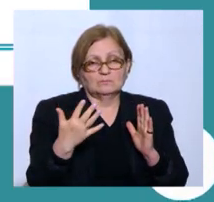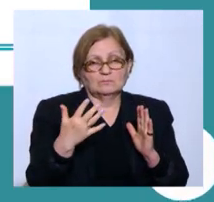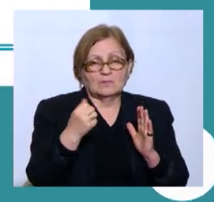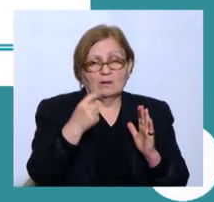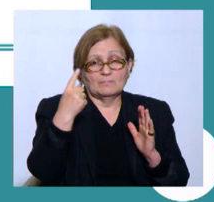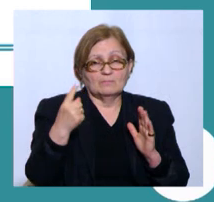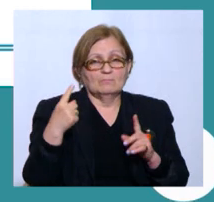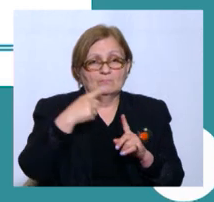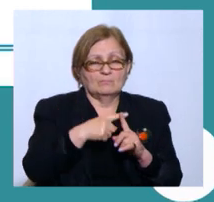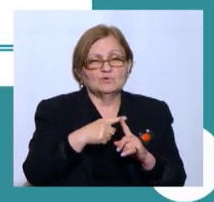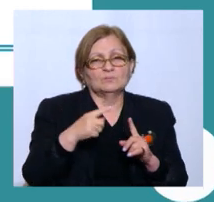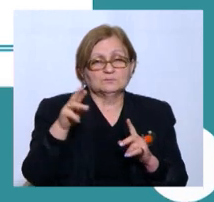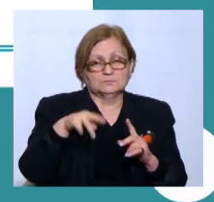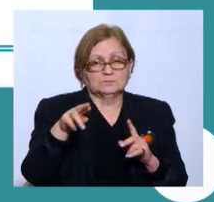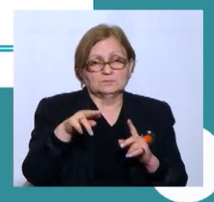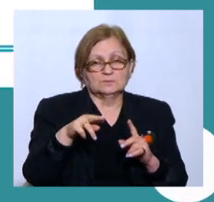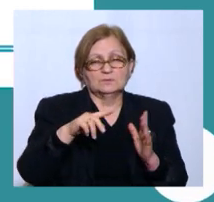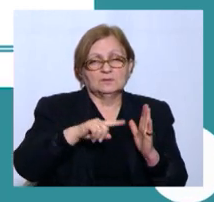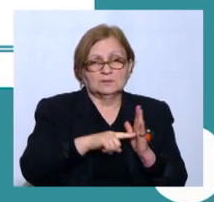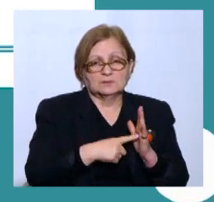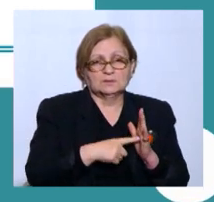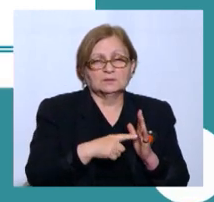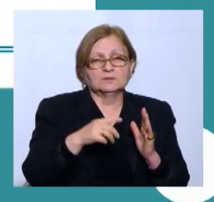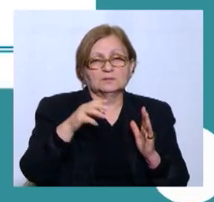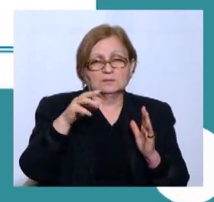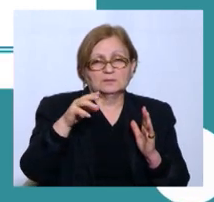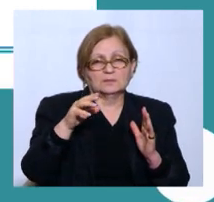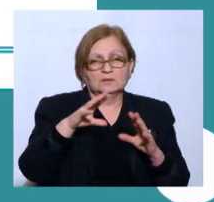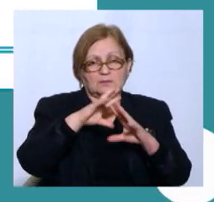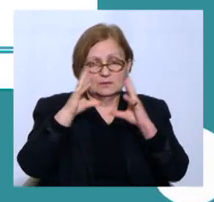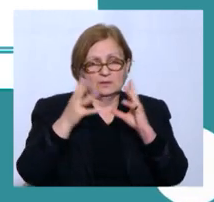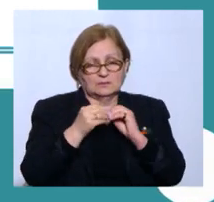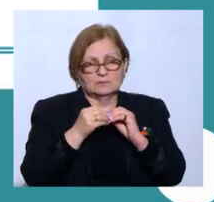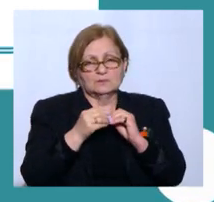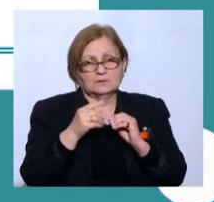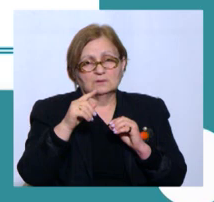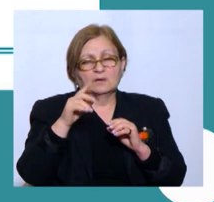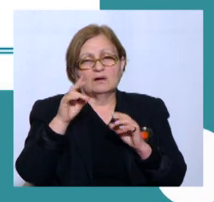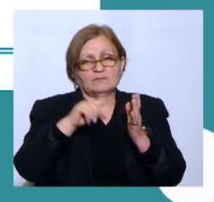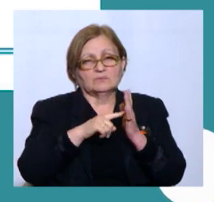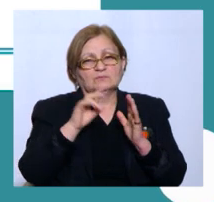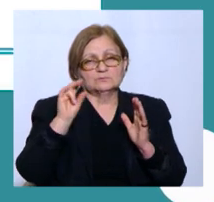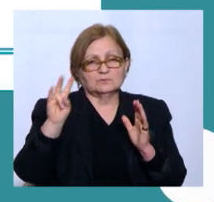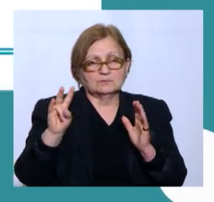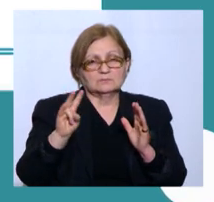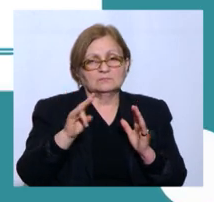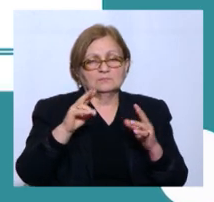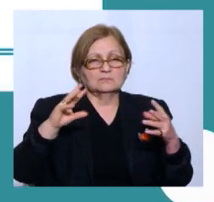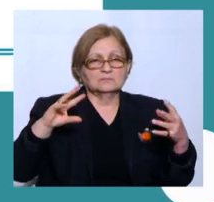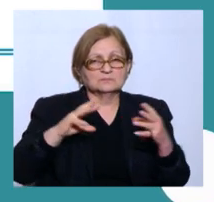A-პირველზე მიუმატოთ D გამრავლებული n-1-ზე, ეს ჯამი გავამრავლოთ n-ზე, შევაფარდოთ 2-თან